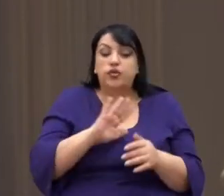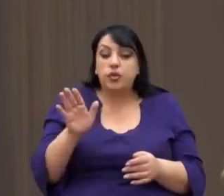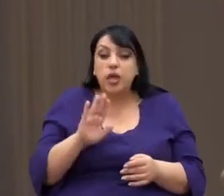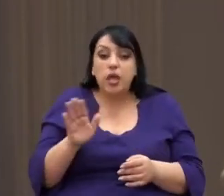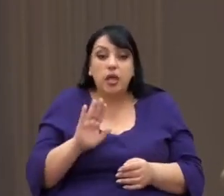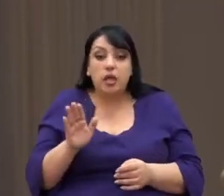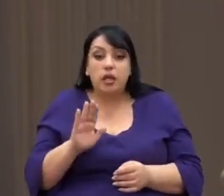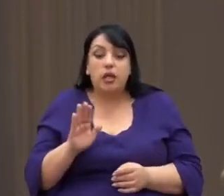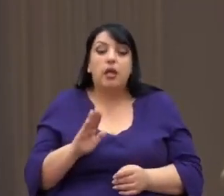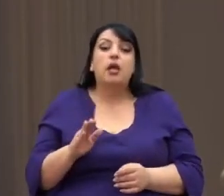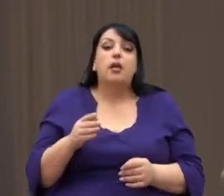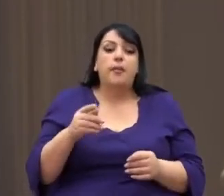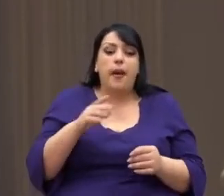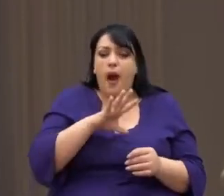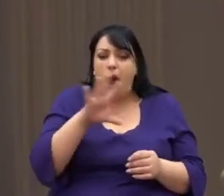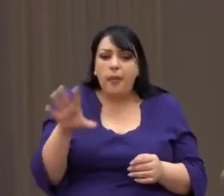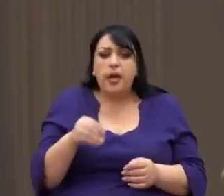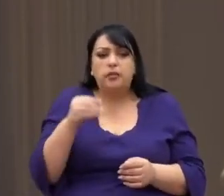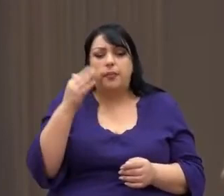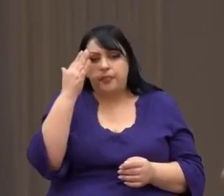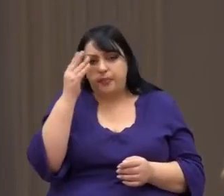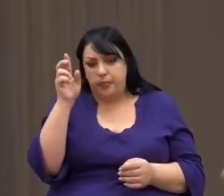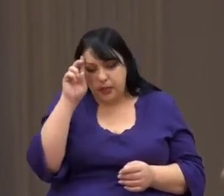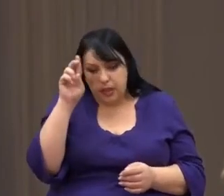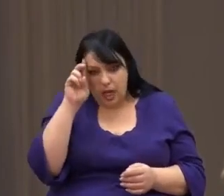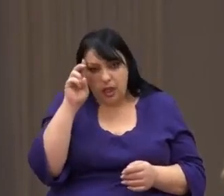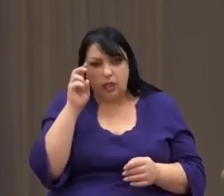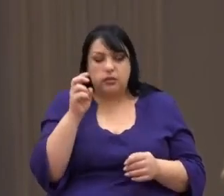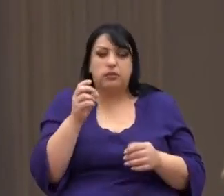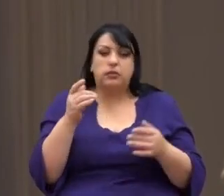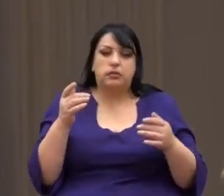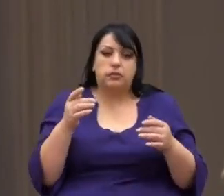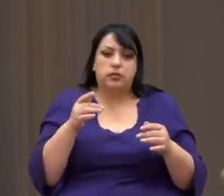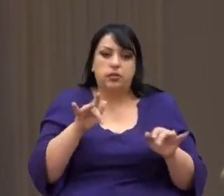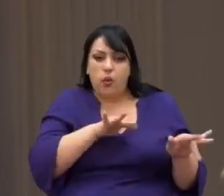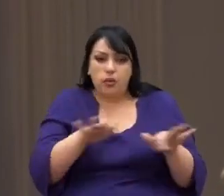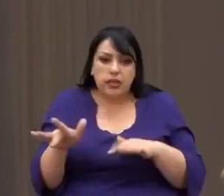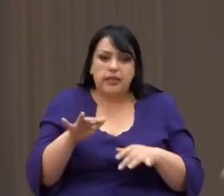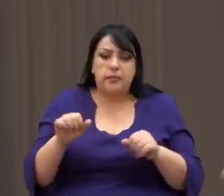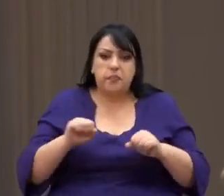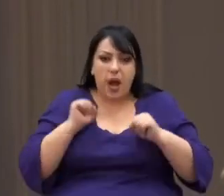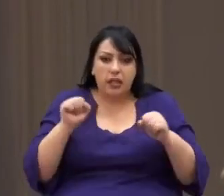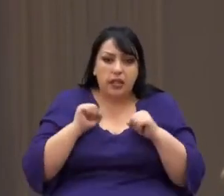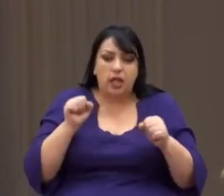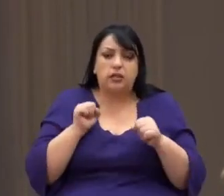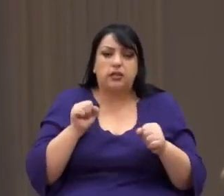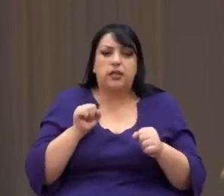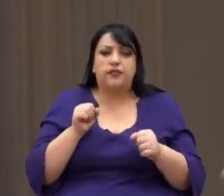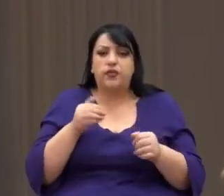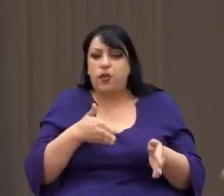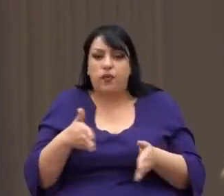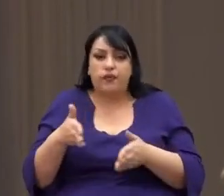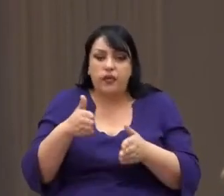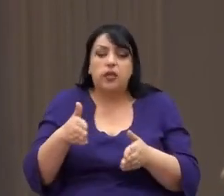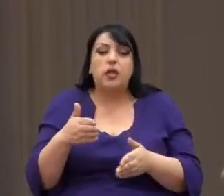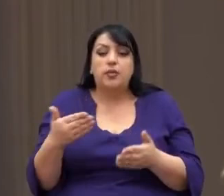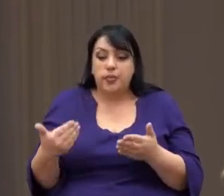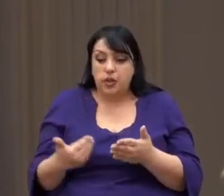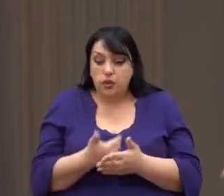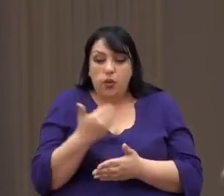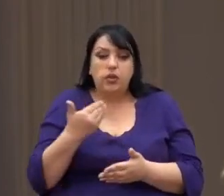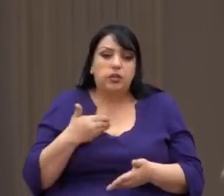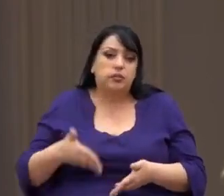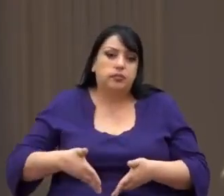քաղաքական պայքարից, հեռացում այն լծակներից, որոնք որ այսօր տիրապետում եք եւ տանում եք մեր ժողովրդին հերթական